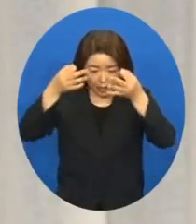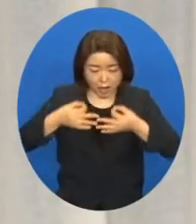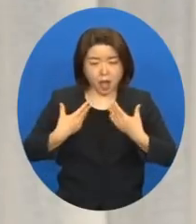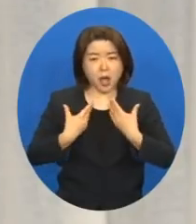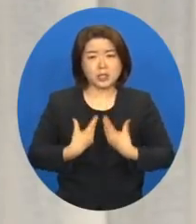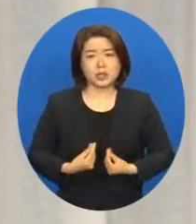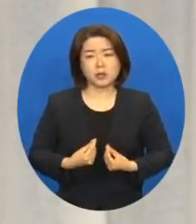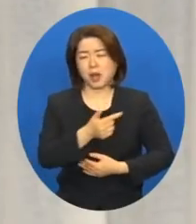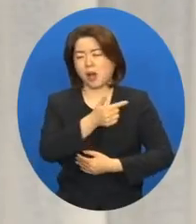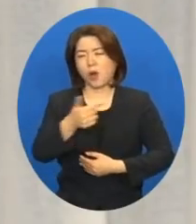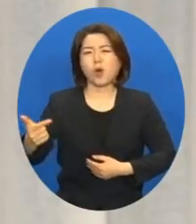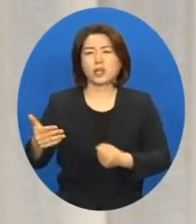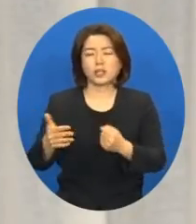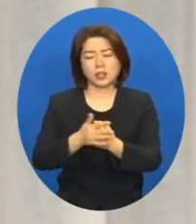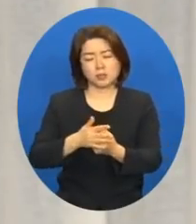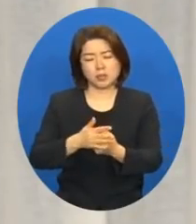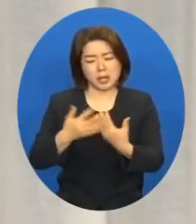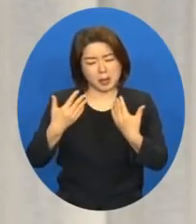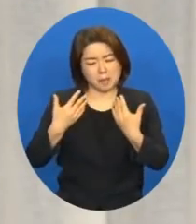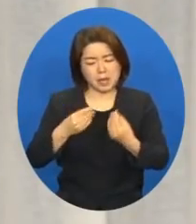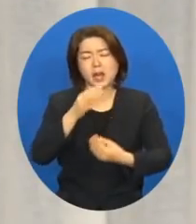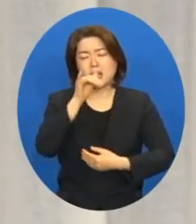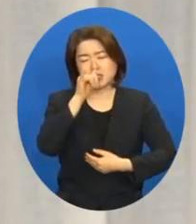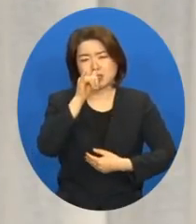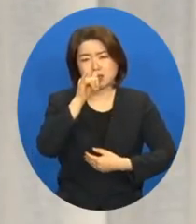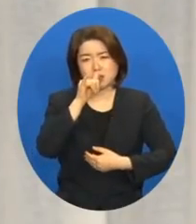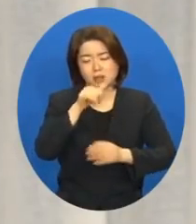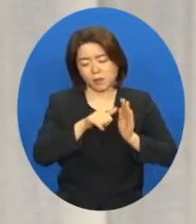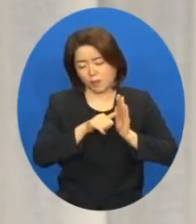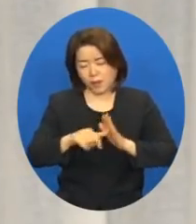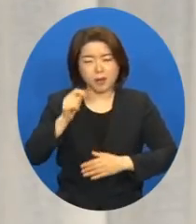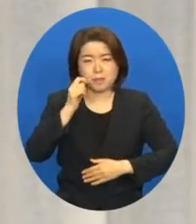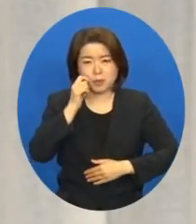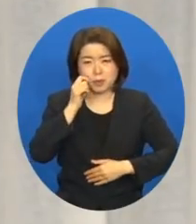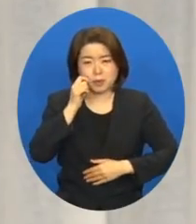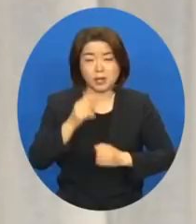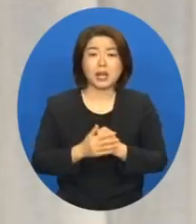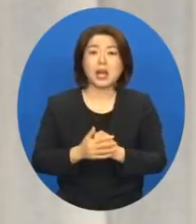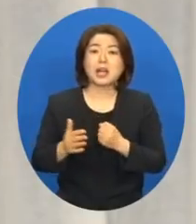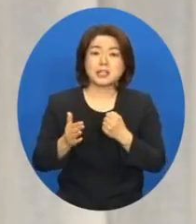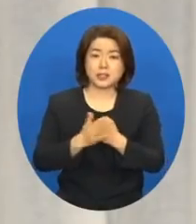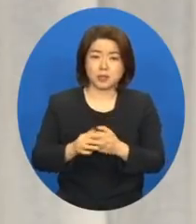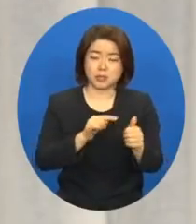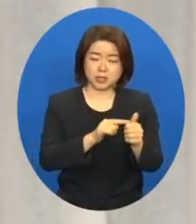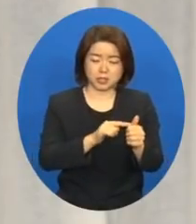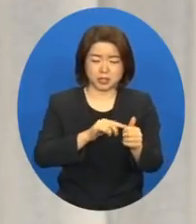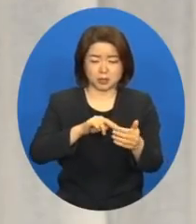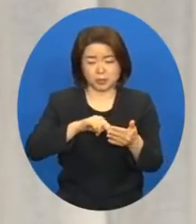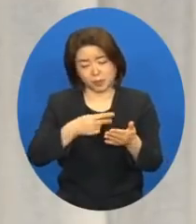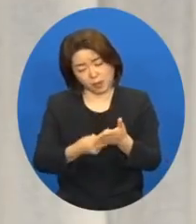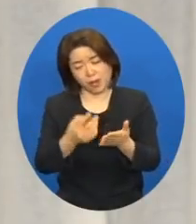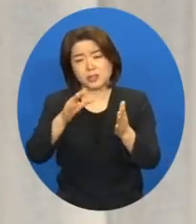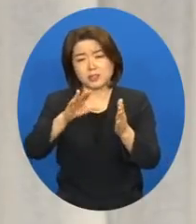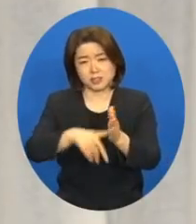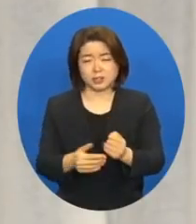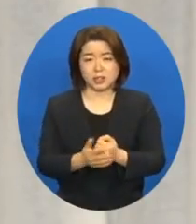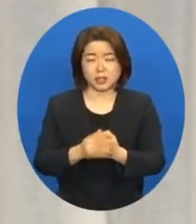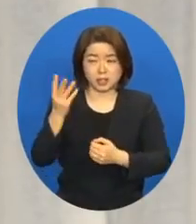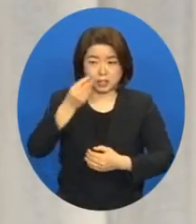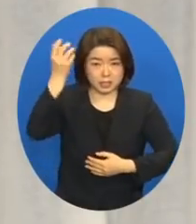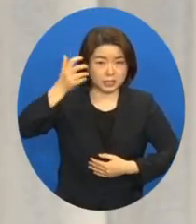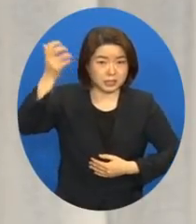더 컸습니다. 견딜 수가 없었어요. 그래서 그가 쓰러졌을 때